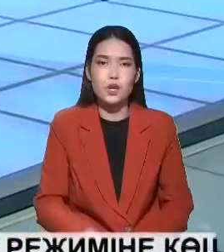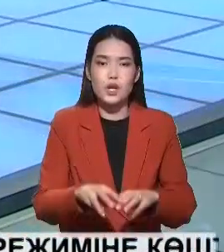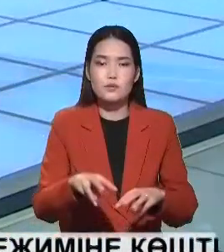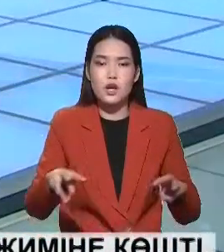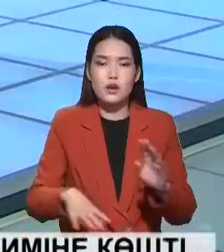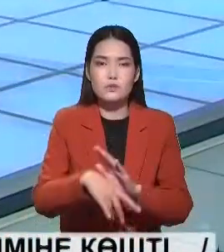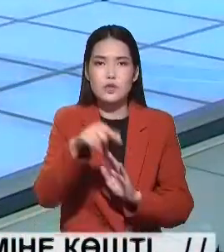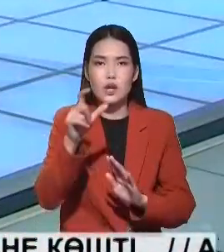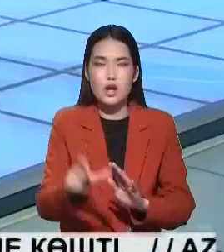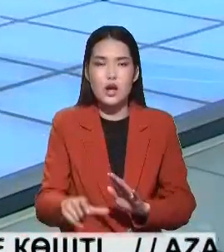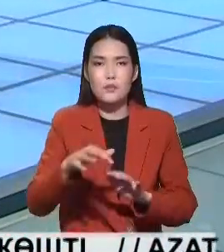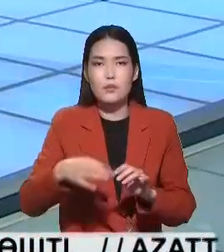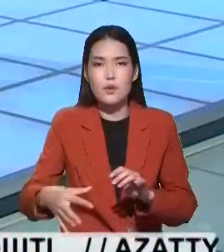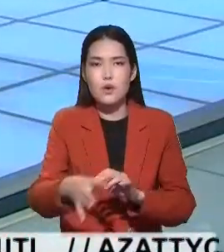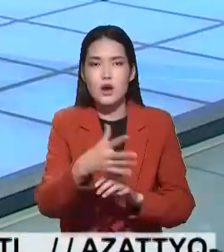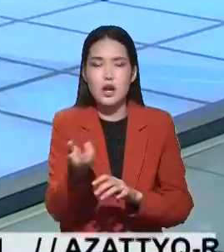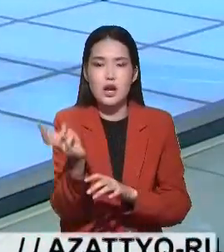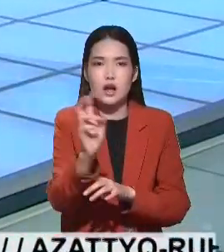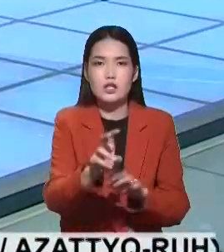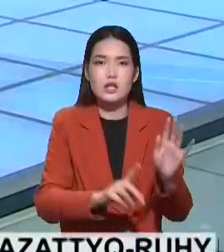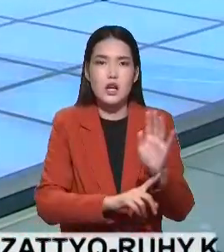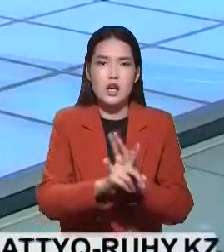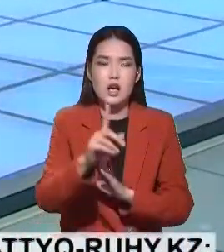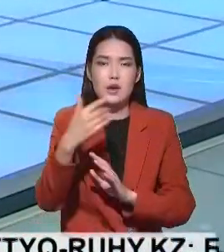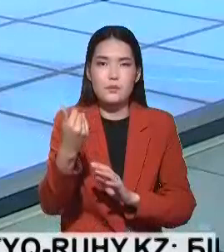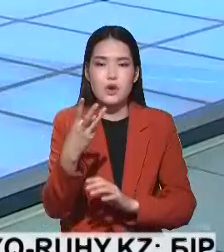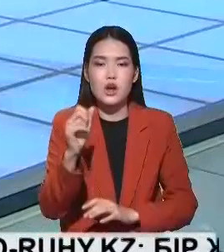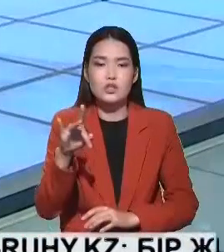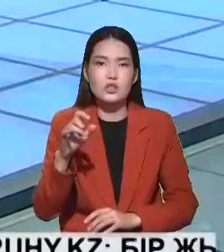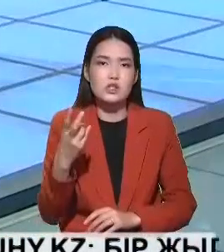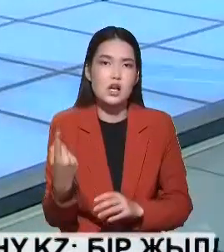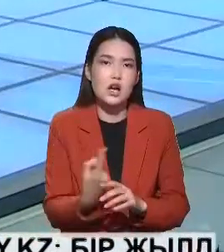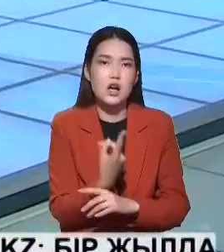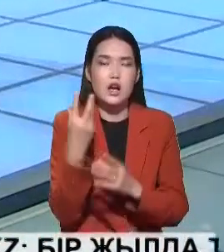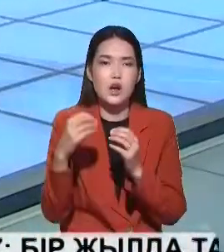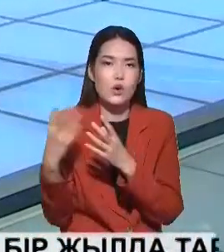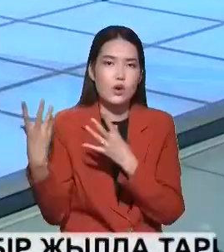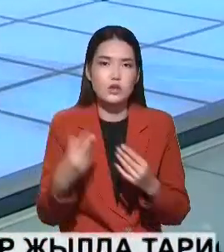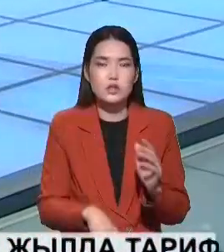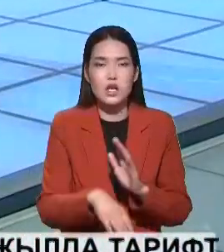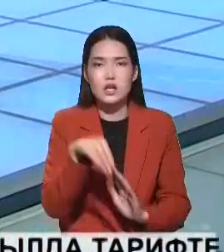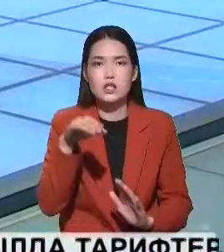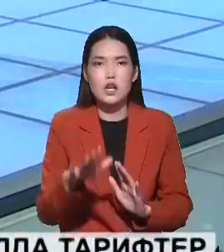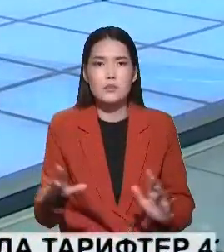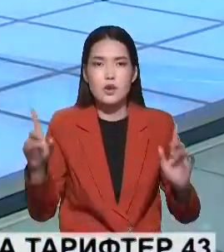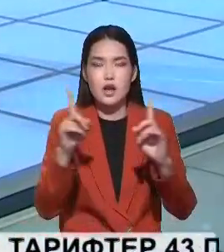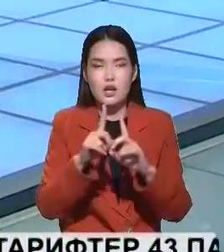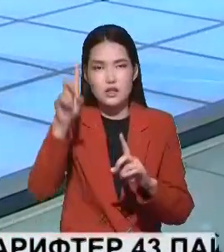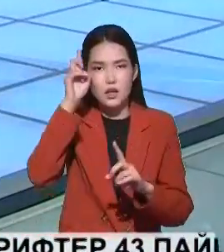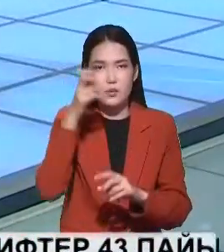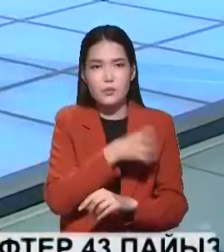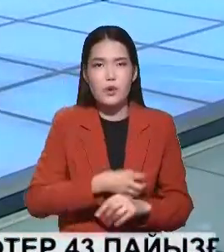Мәжіліс депутаттардың өңірлерге іссапарлары басталды. Олар шілденің алғашқы 10 күндігінде сайлаушылармен кездесіп, мемлекеттік маңызы